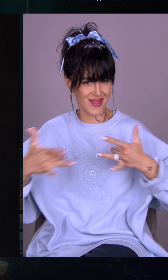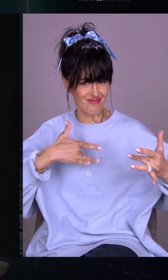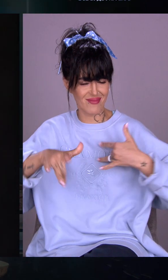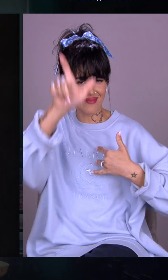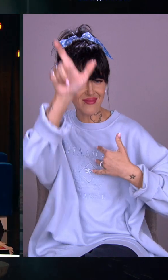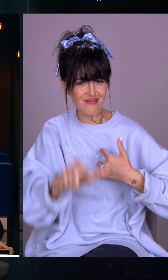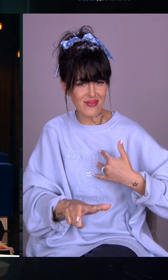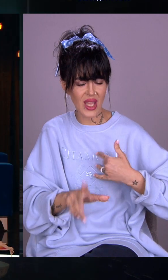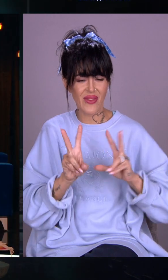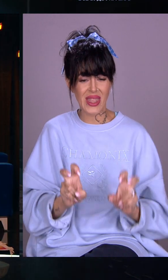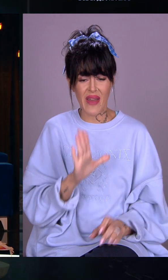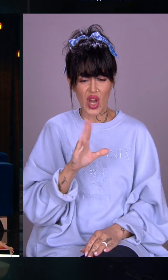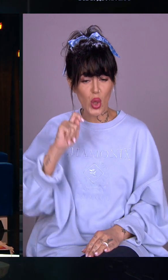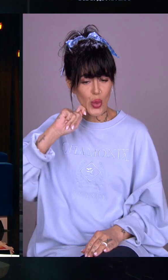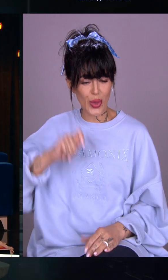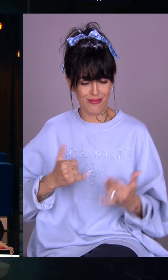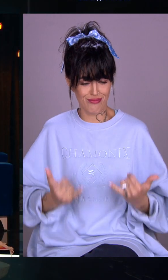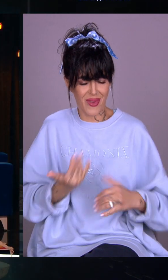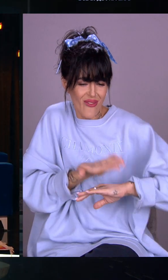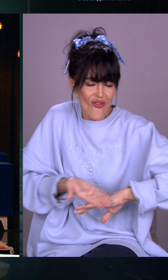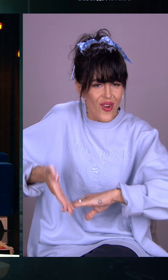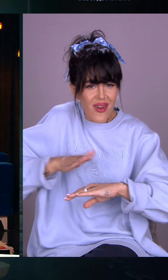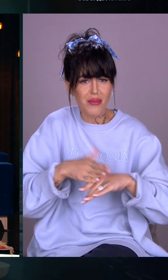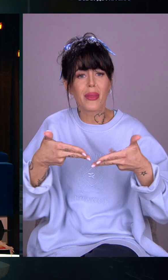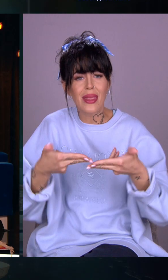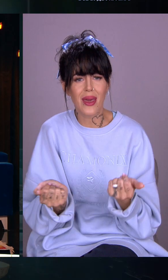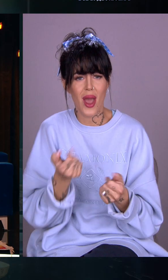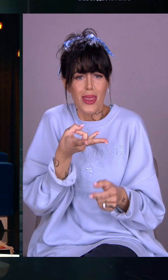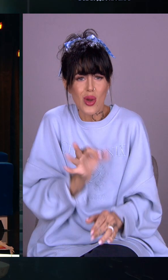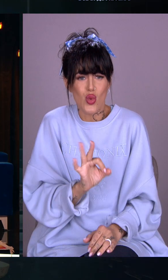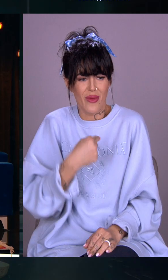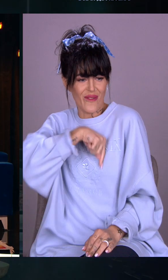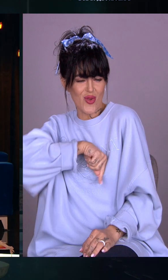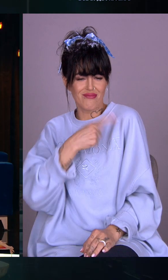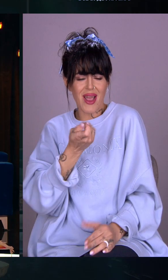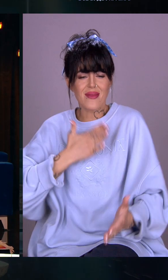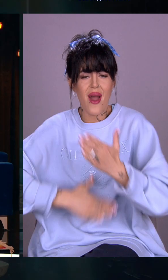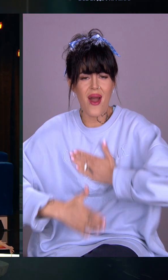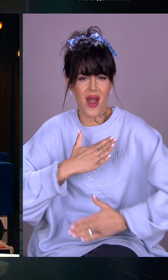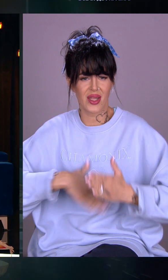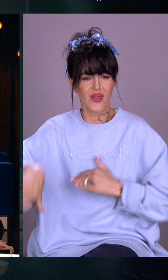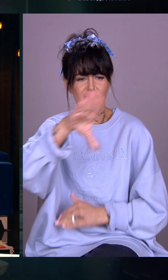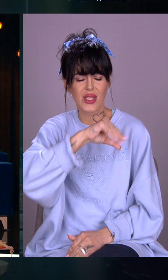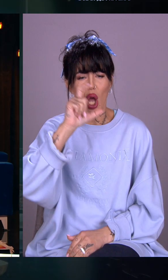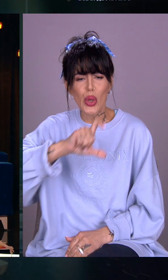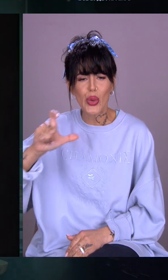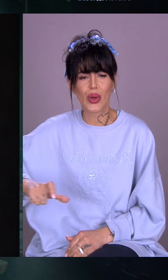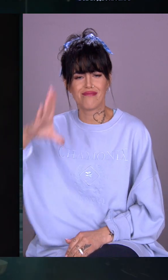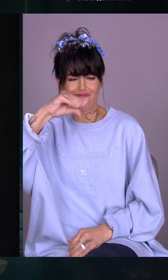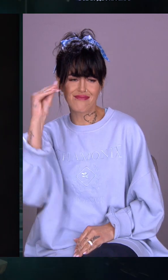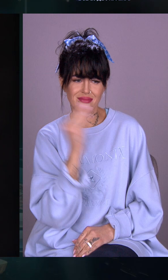його країні важко. Я радію через те, що багато людей з нашого цеху